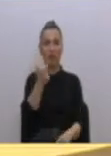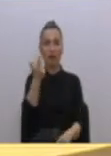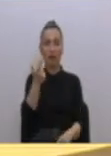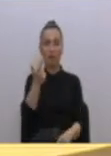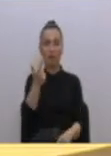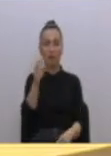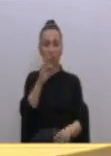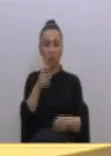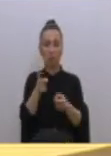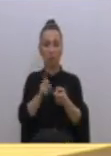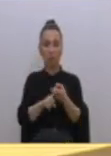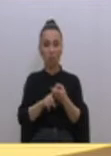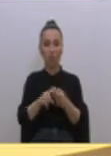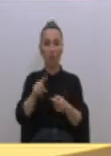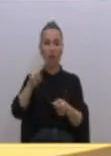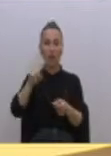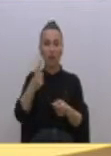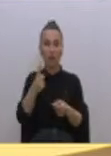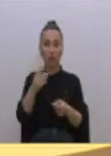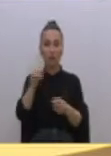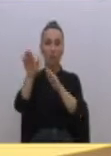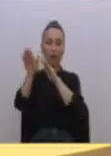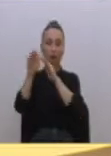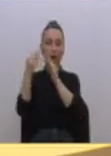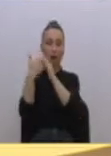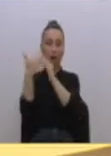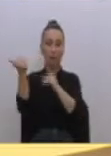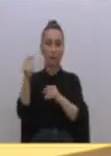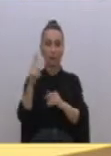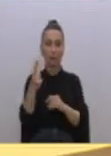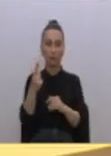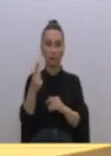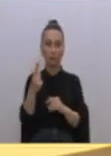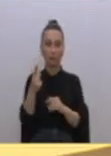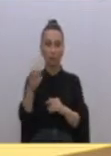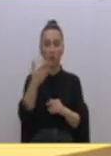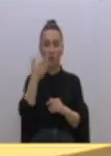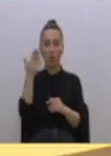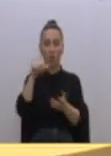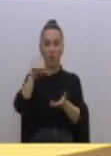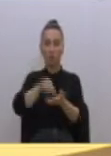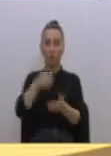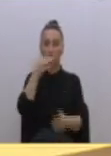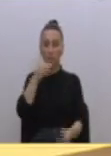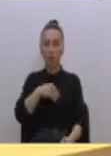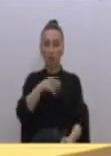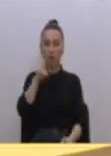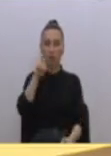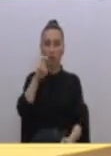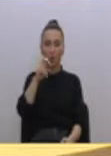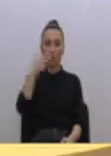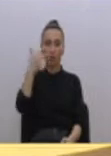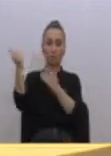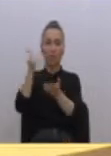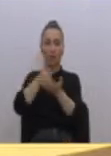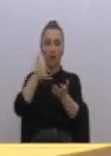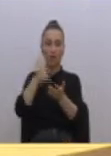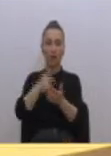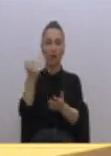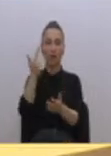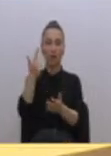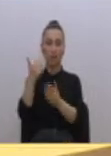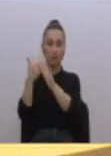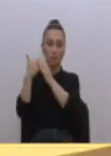კორპორაცია რატომ ასესხეთ ფული? და თქვენ რომ გამოხალთ, მე მიპასუხეთ, 230 მილიონი